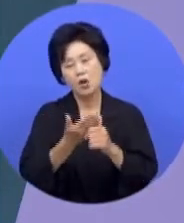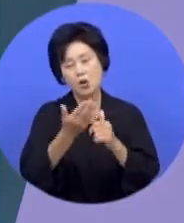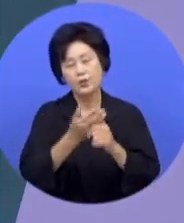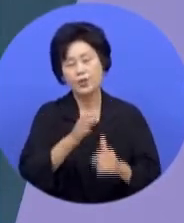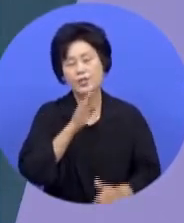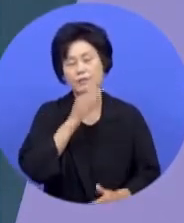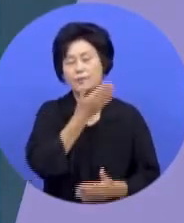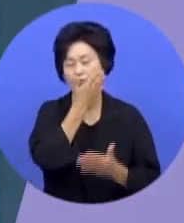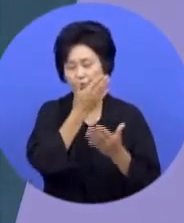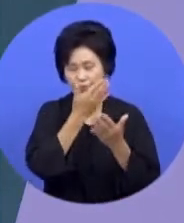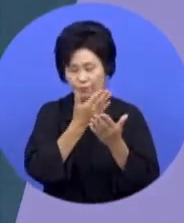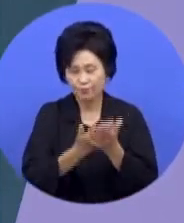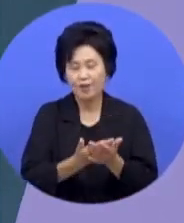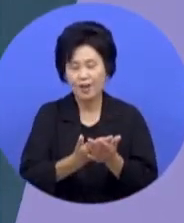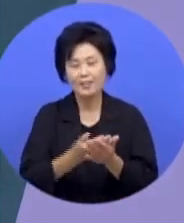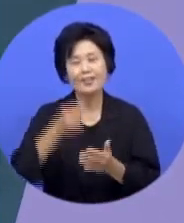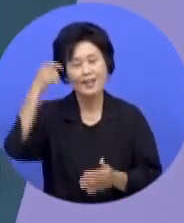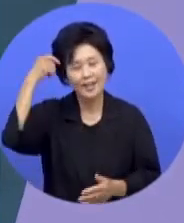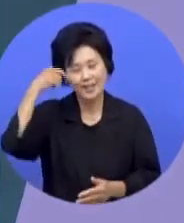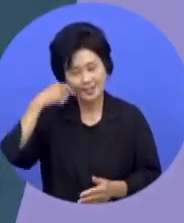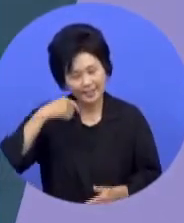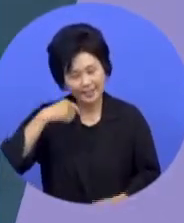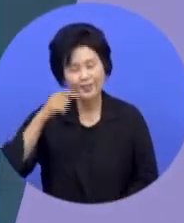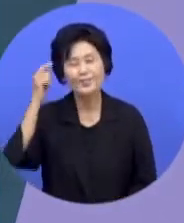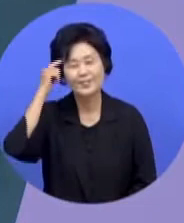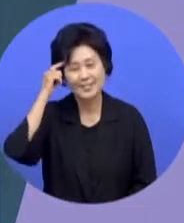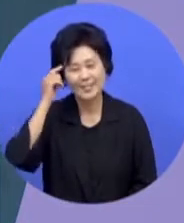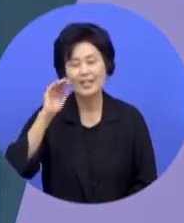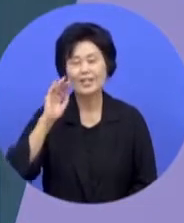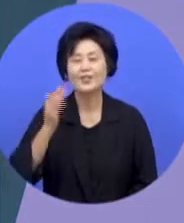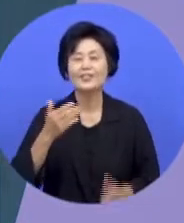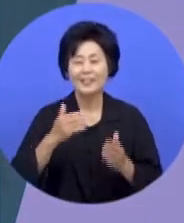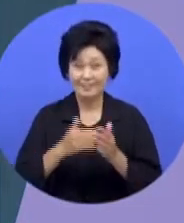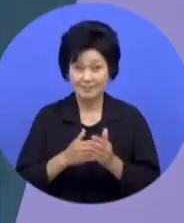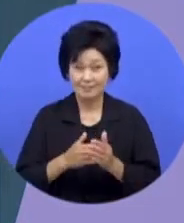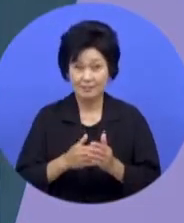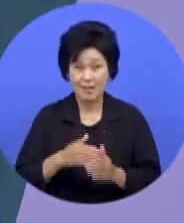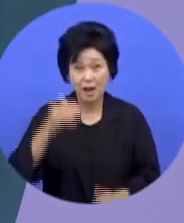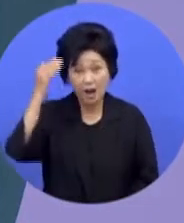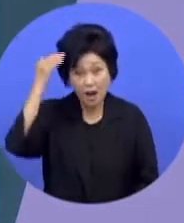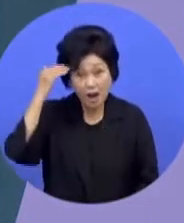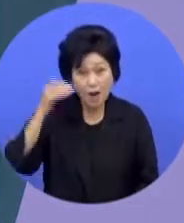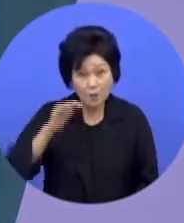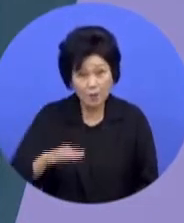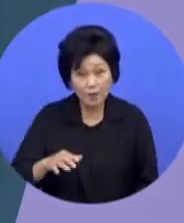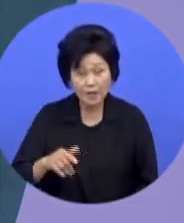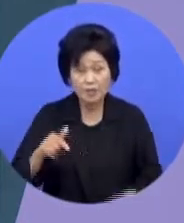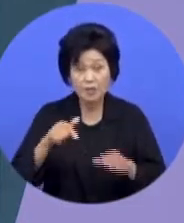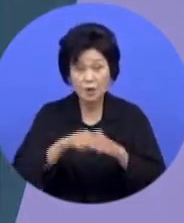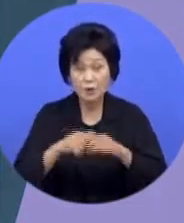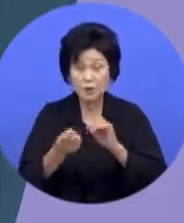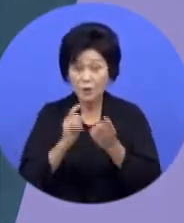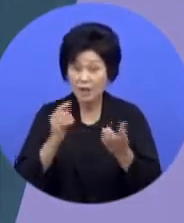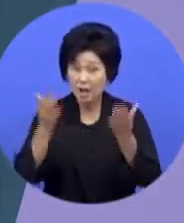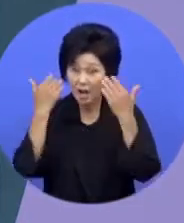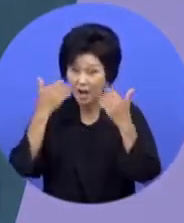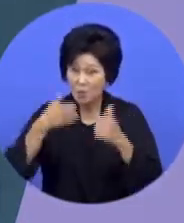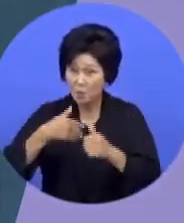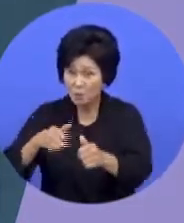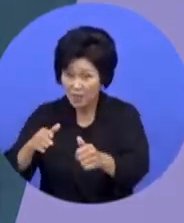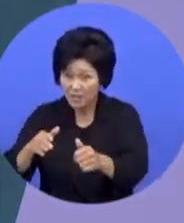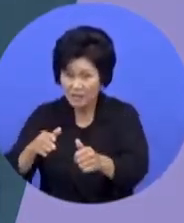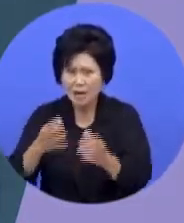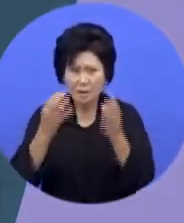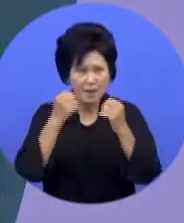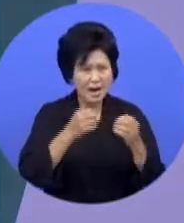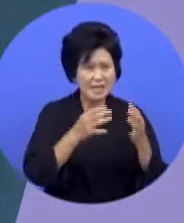우리나라에서 기독교 대안학교를 보내는 것이 다수가 따르는 길이 아닌 사실 네네. 좁은 길. 좁은 길이죠. 네, 좁은 맞아요. 길로 좁은 가는 길인데